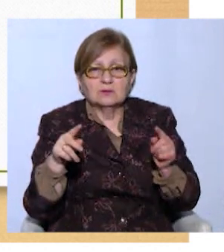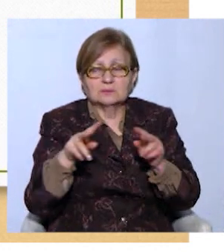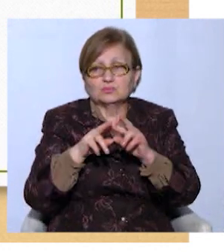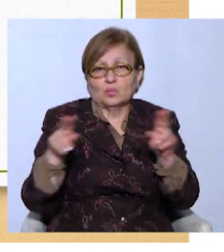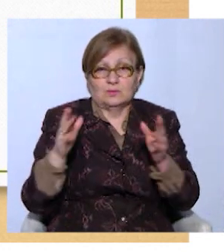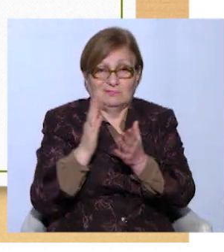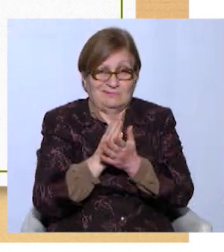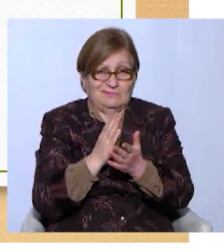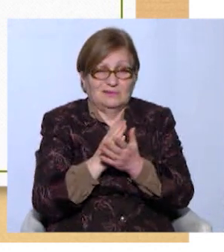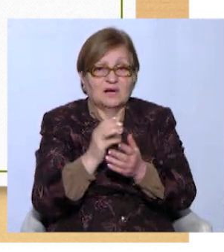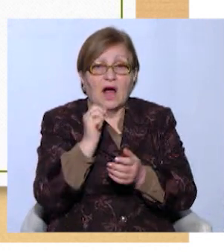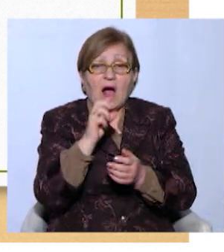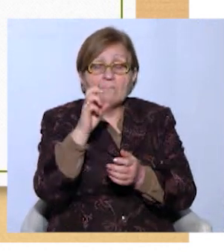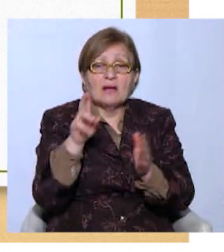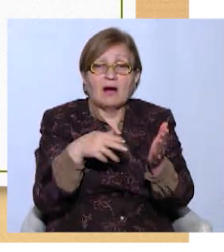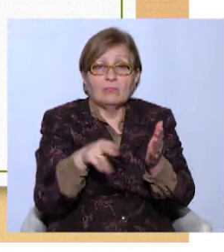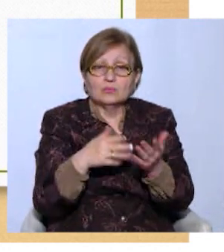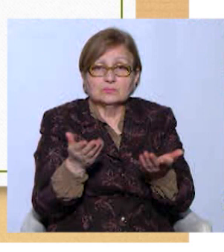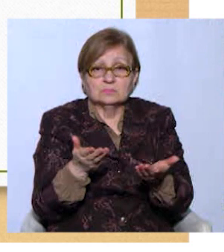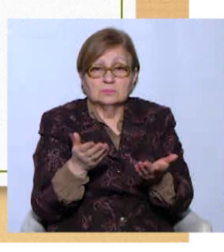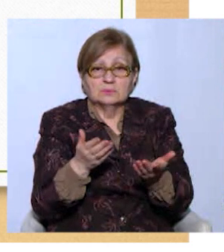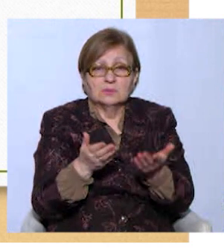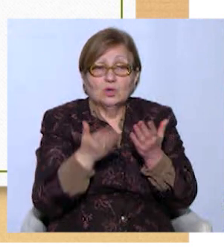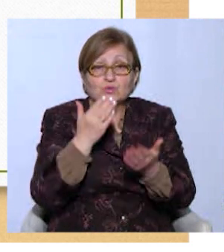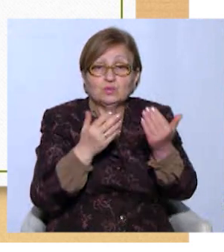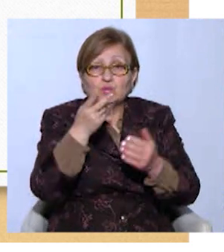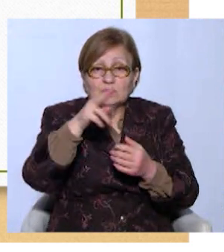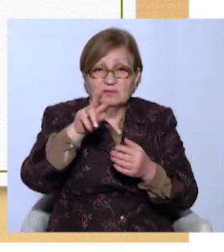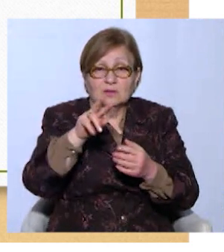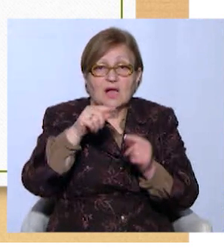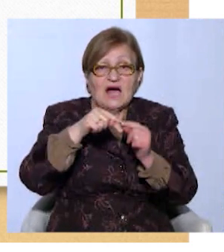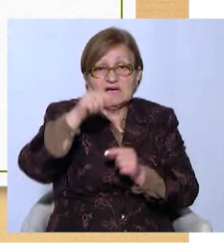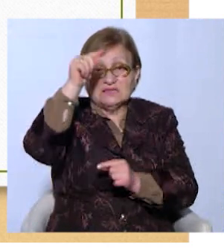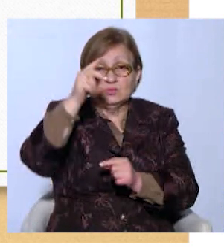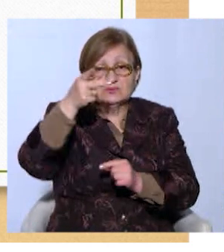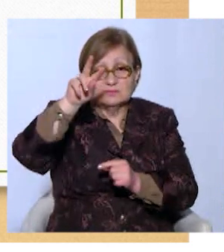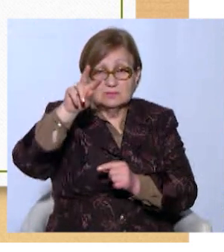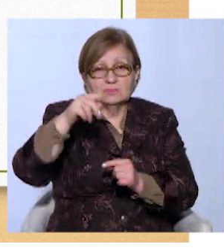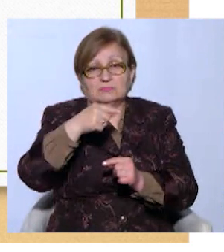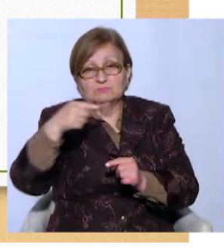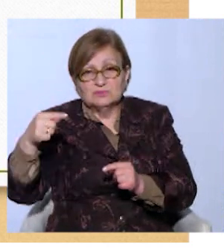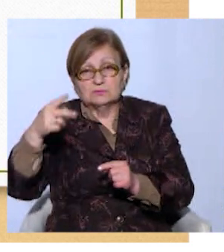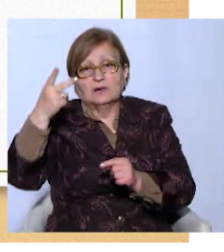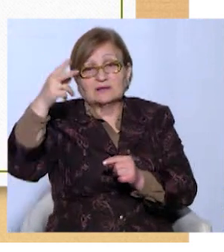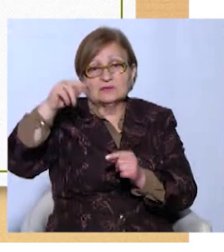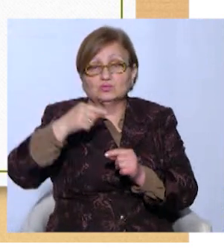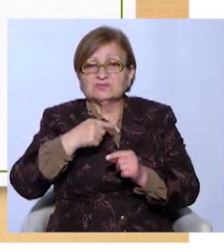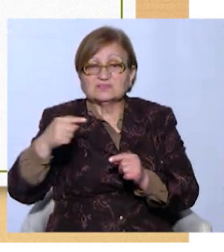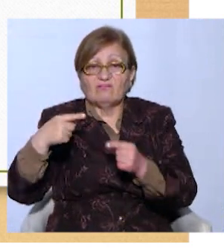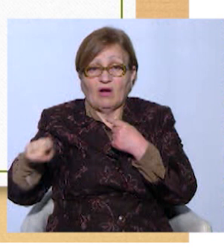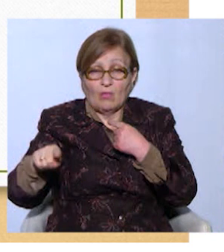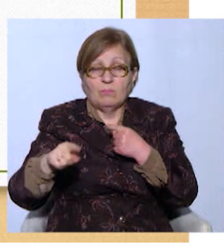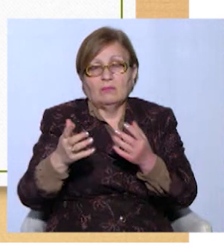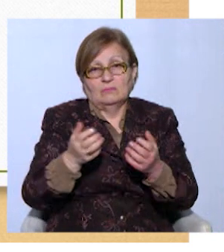ხოლო AB გამოითვლება თუ მისი კვადრატი რადიუსების ჯამის კვადრატს მინუს რადიუსების სხვაობის კვადრატია,